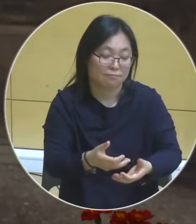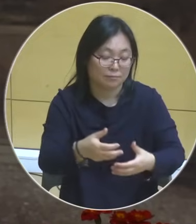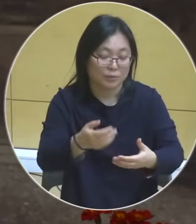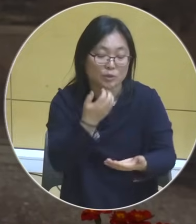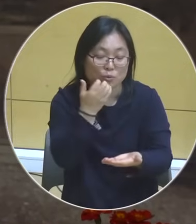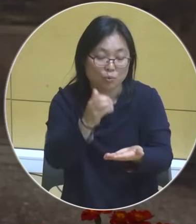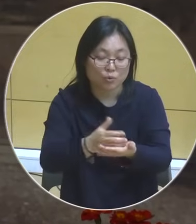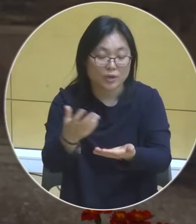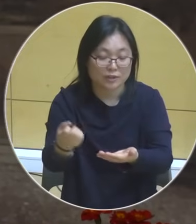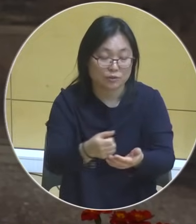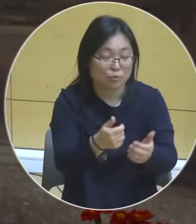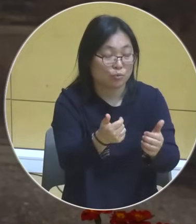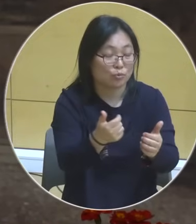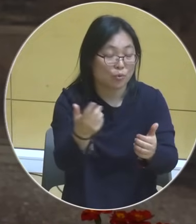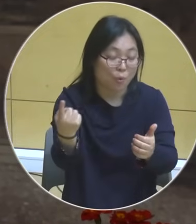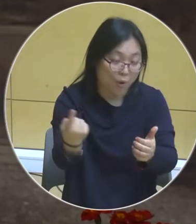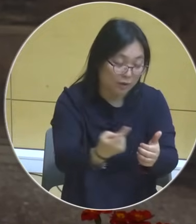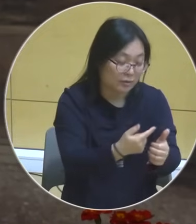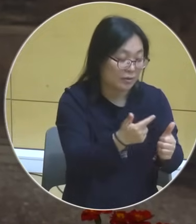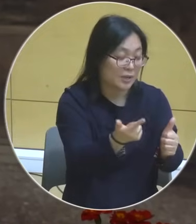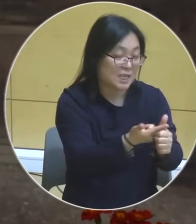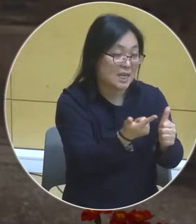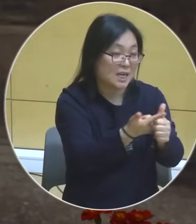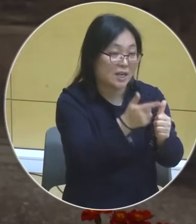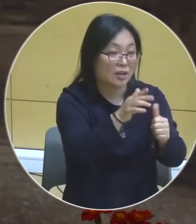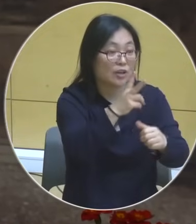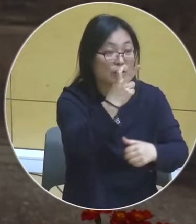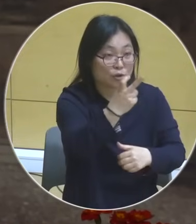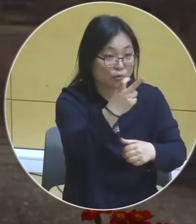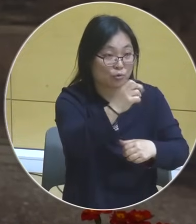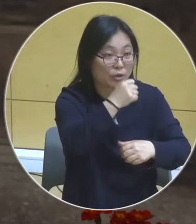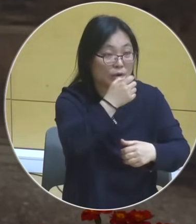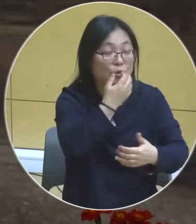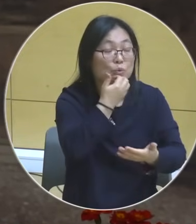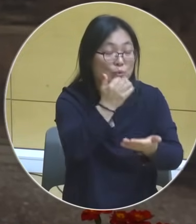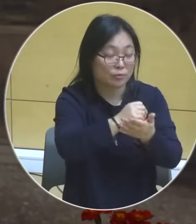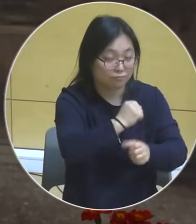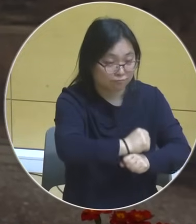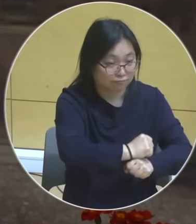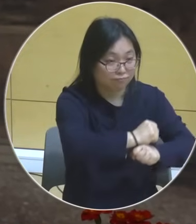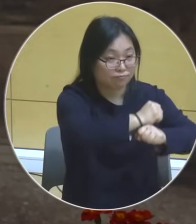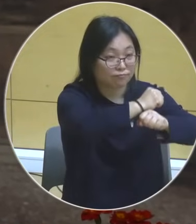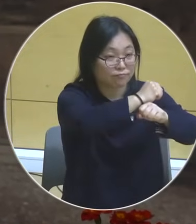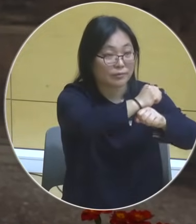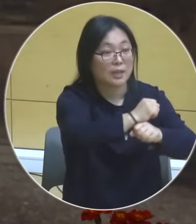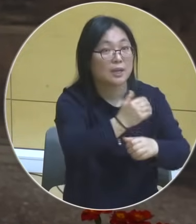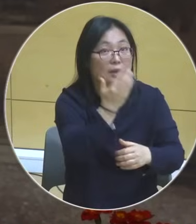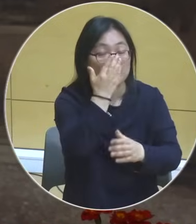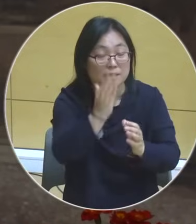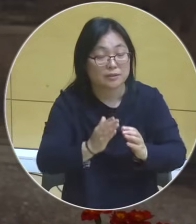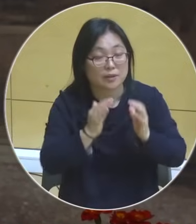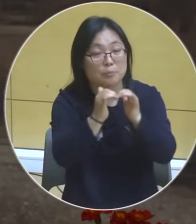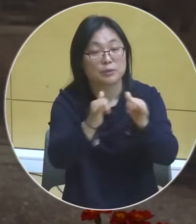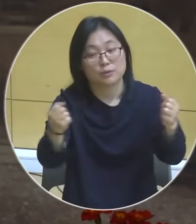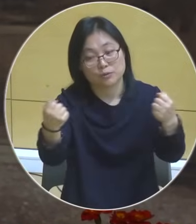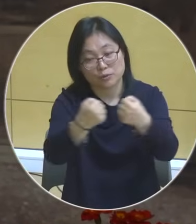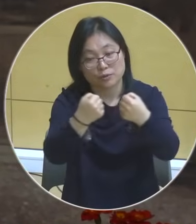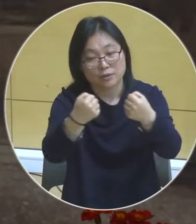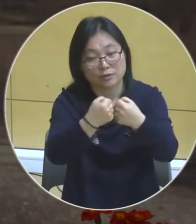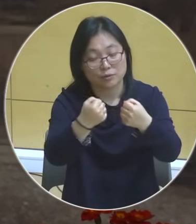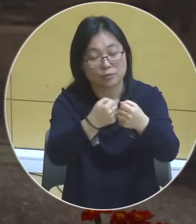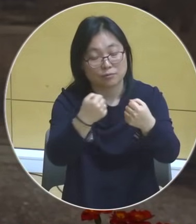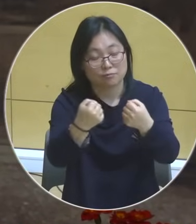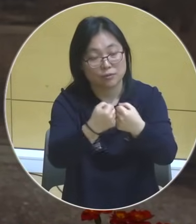돌멩이를 길갈이라는 곳에 12개를 모아 쌓아두었습니다. 그렇다면 이스라엘 백성들이 전쟁에서 싸우고